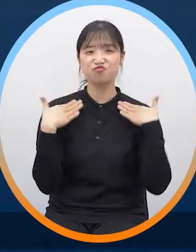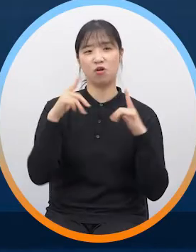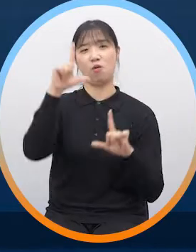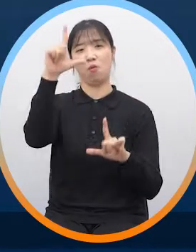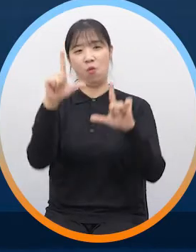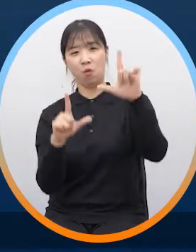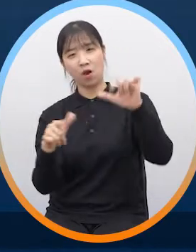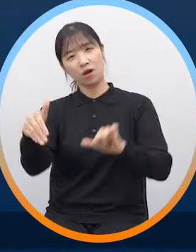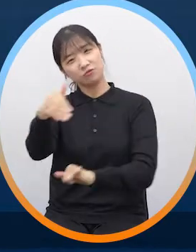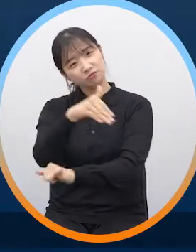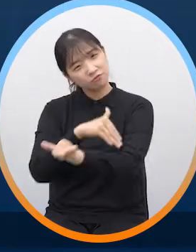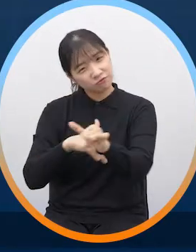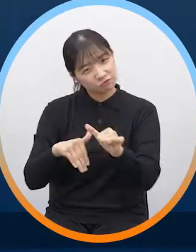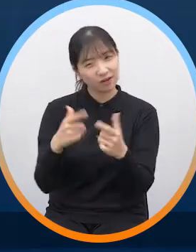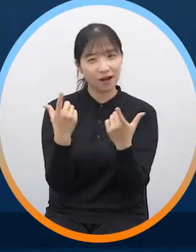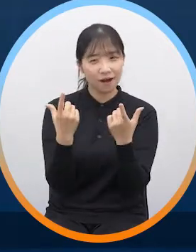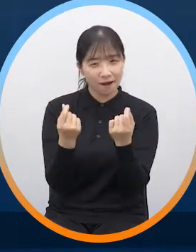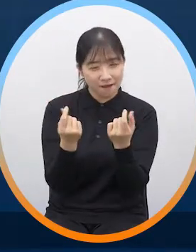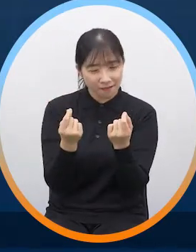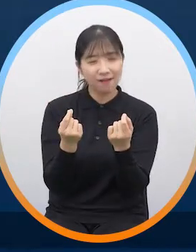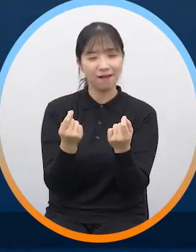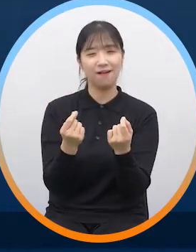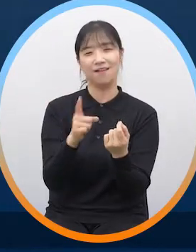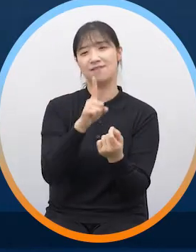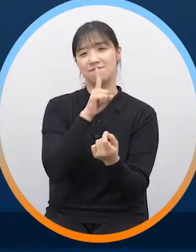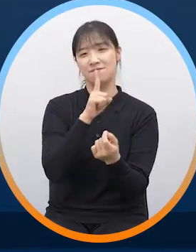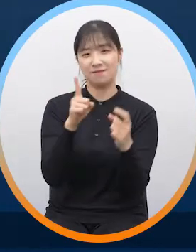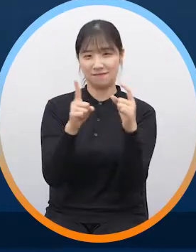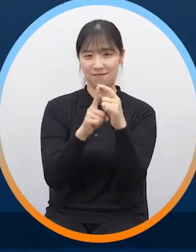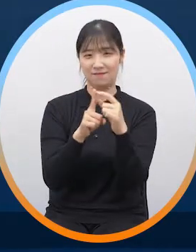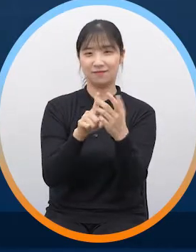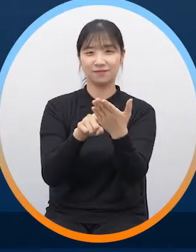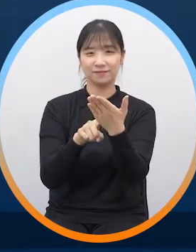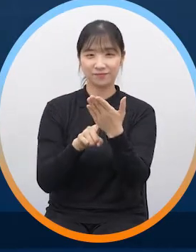주의가 형성됐다고 해서 그런 풍수지리적인